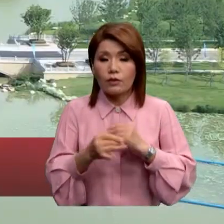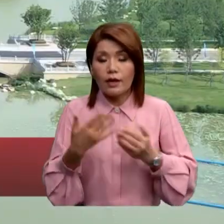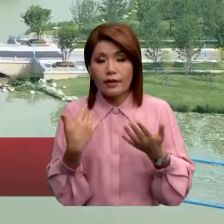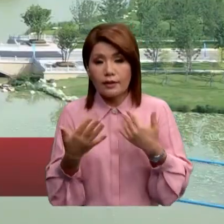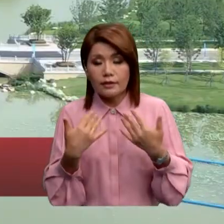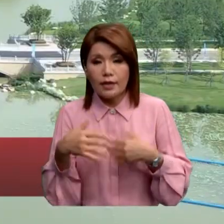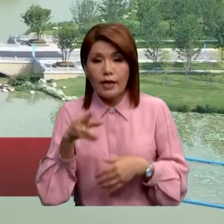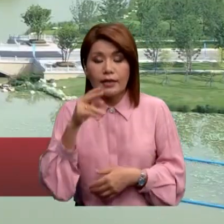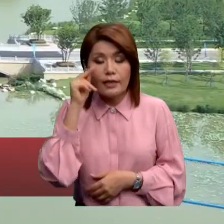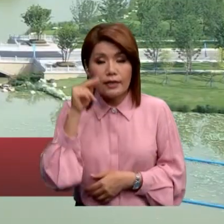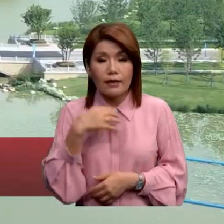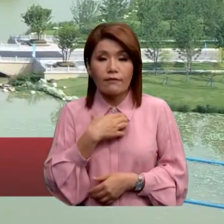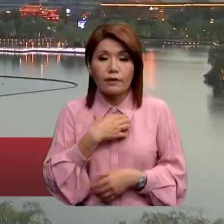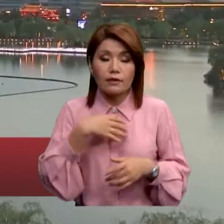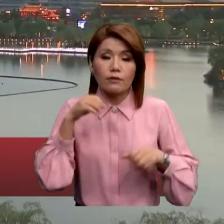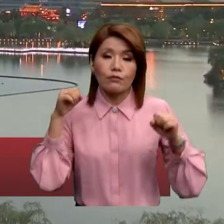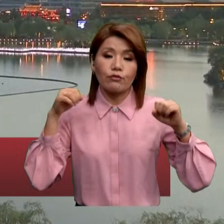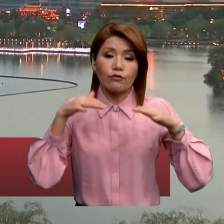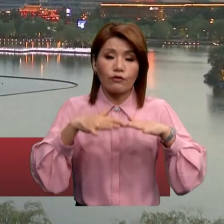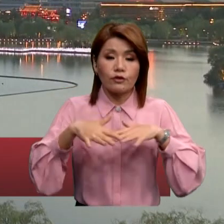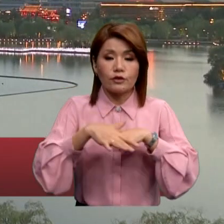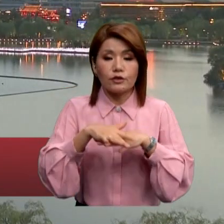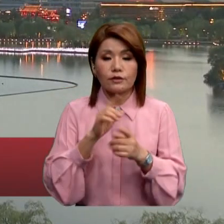Китай проводит саммит в очном формате.